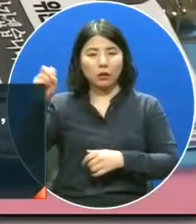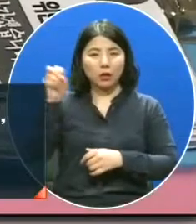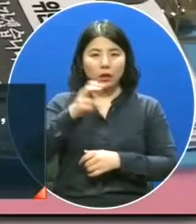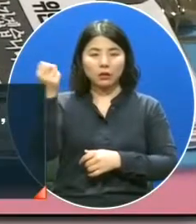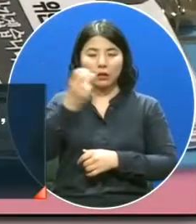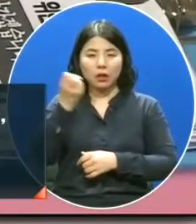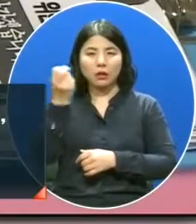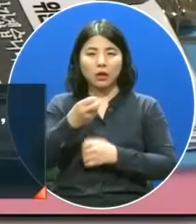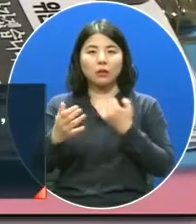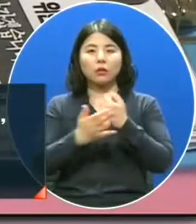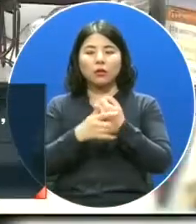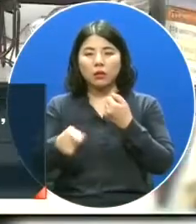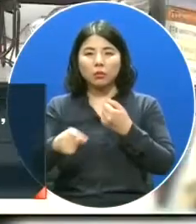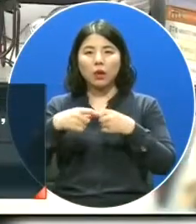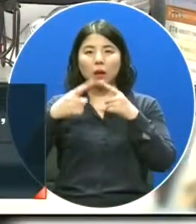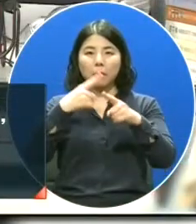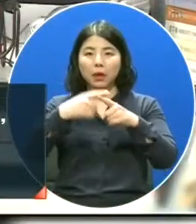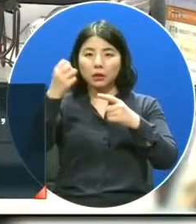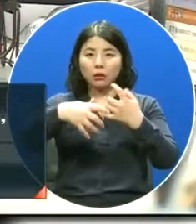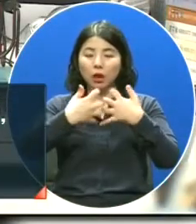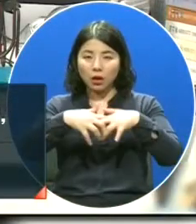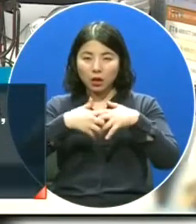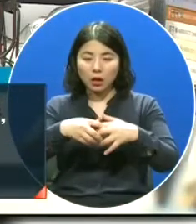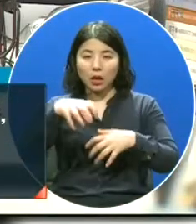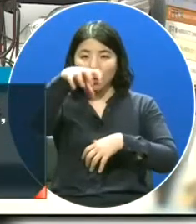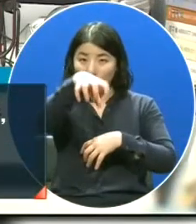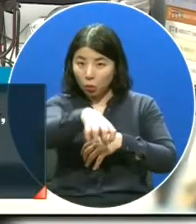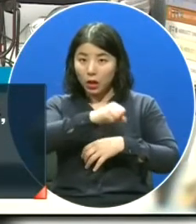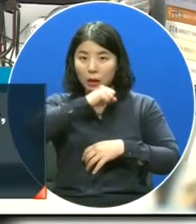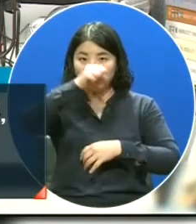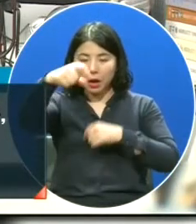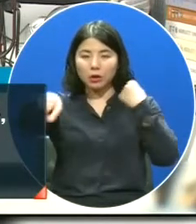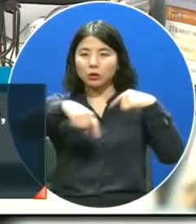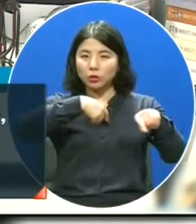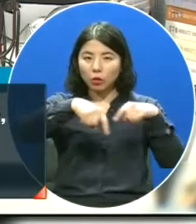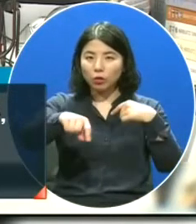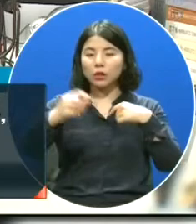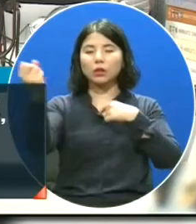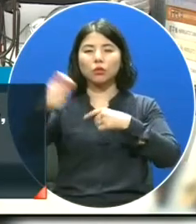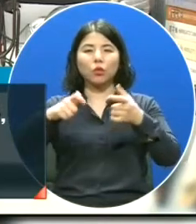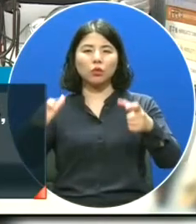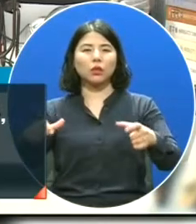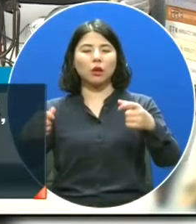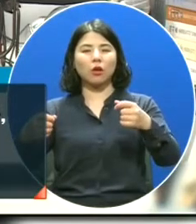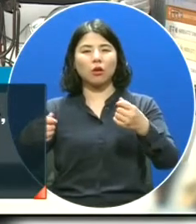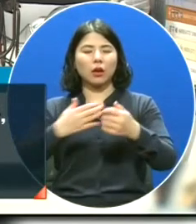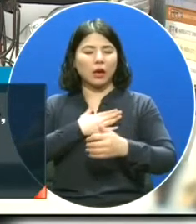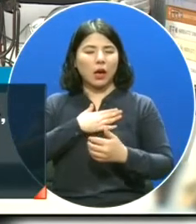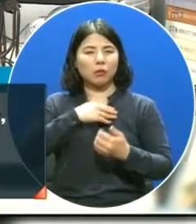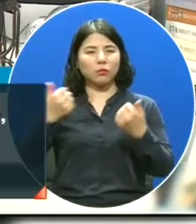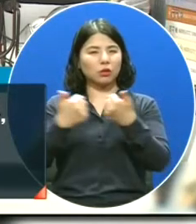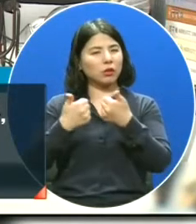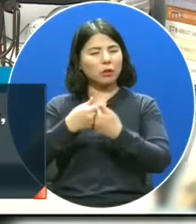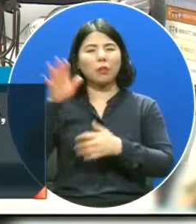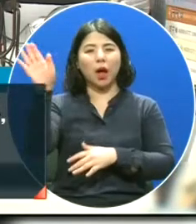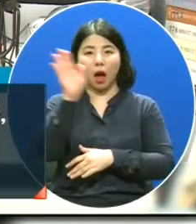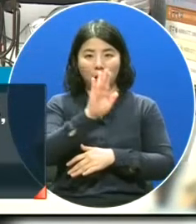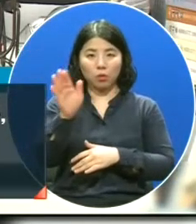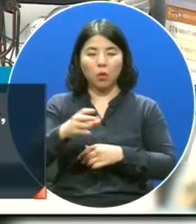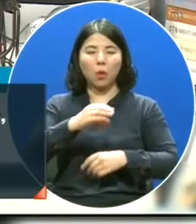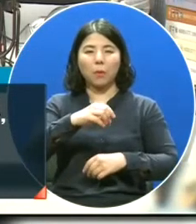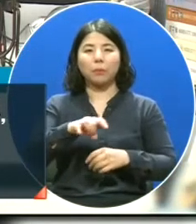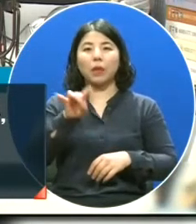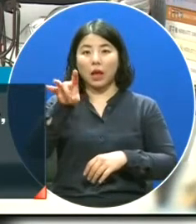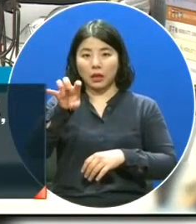환기시킨 덕분에 방사관 가속기 입지 선정이 정치적으로 이루어지거나 지역 간 감정 싸움으로 비화하지 않고